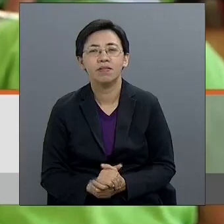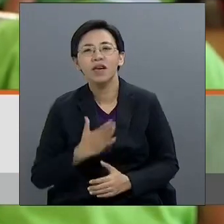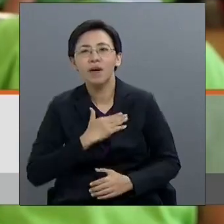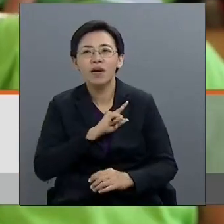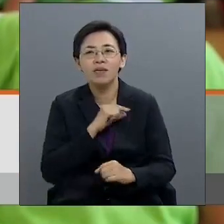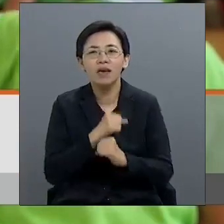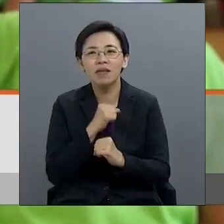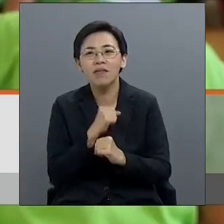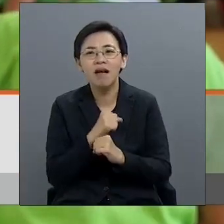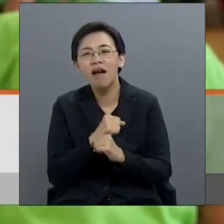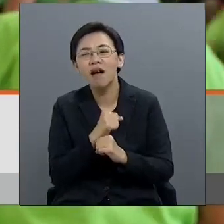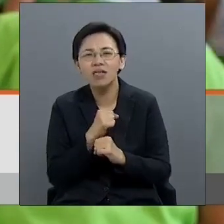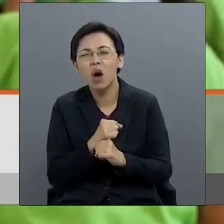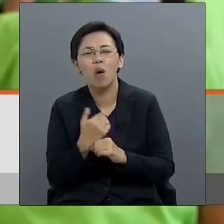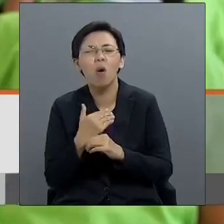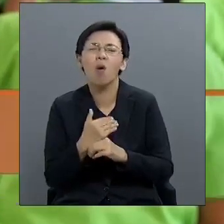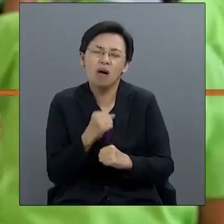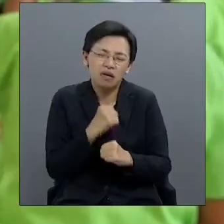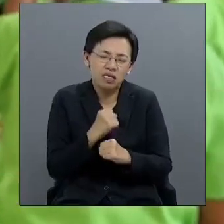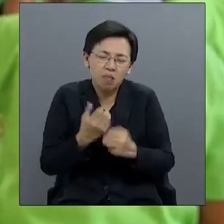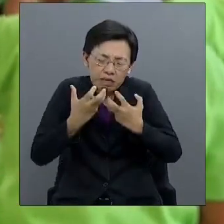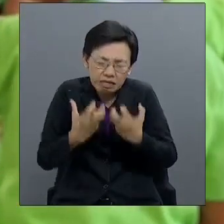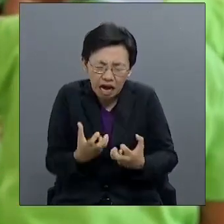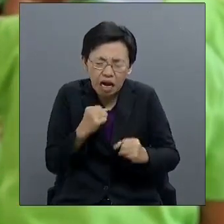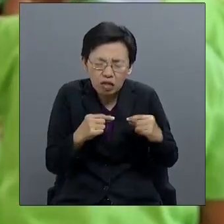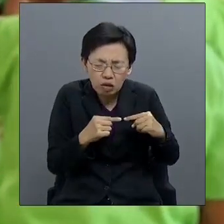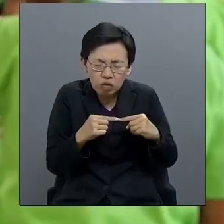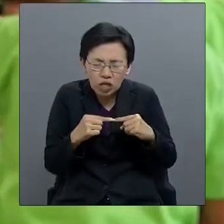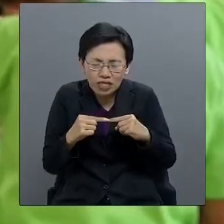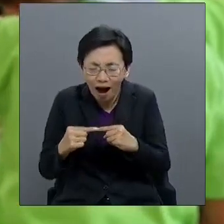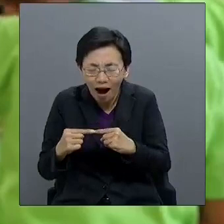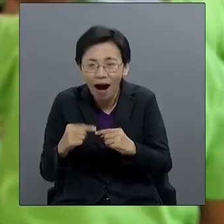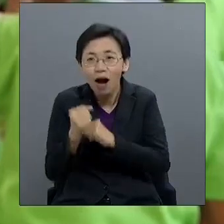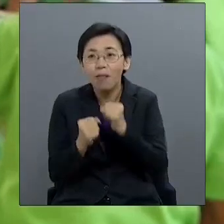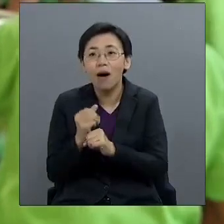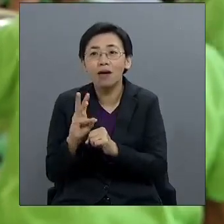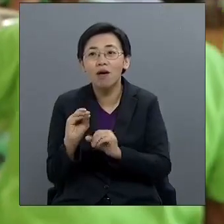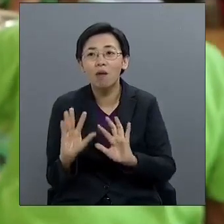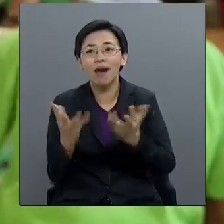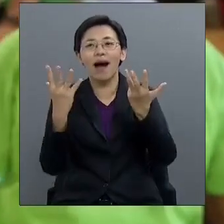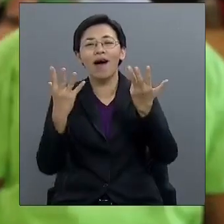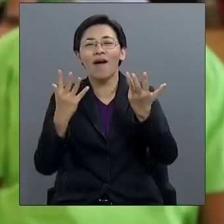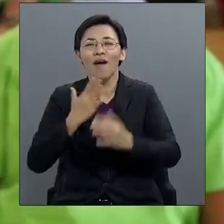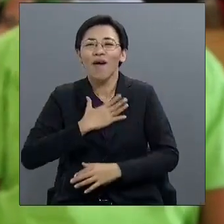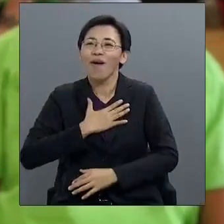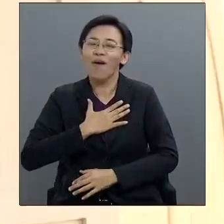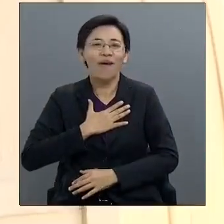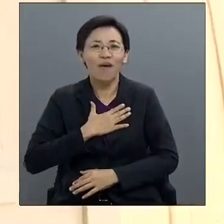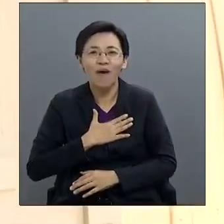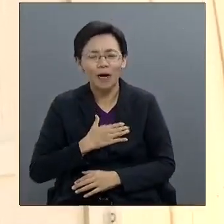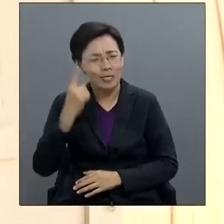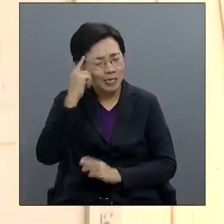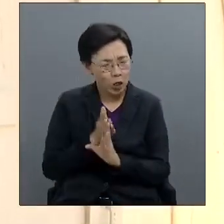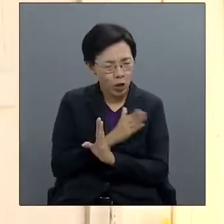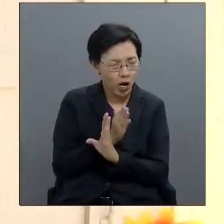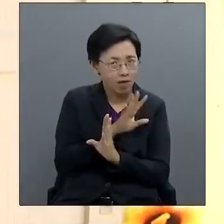จความรับผิดชอบซึ่งมันก็หนักอึ้งมาตลอดเพราะมันเป็นอิสระเนี่ยก่อนจะเกษียณเนี่ยผมเตรียมไว้แล้วว่า